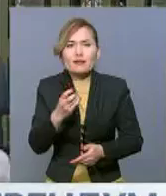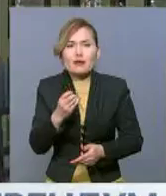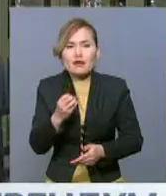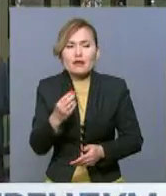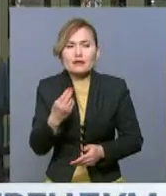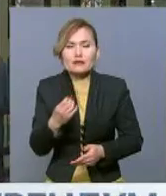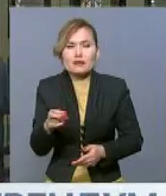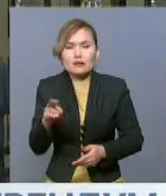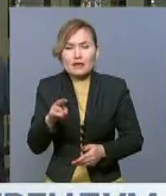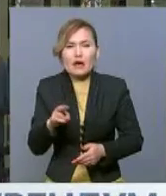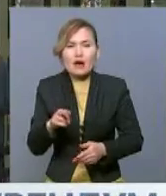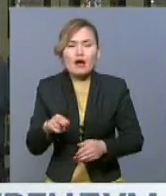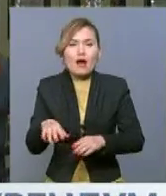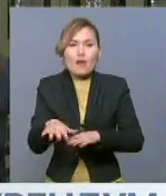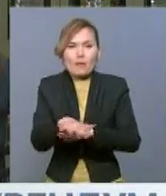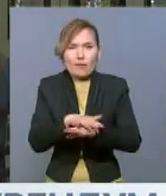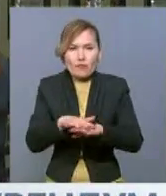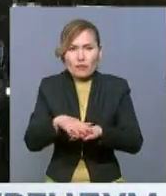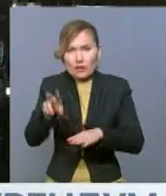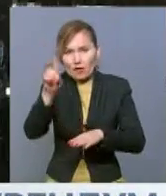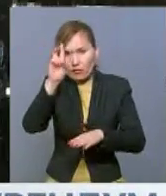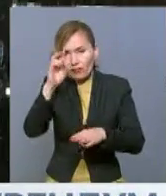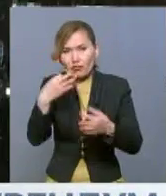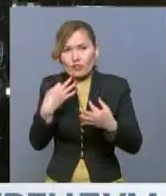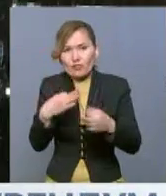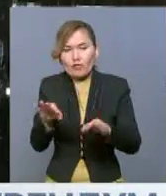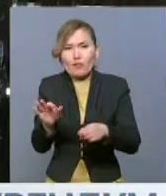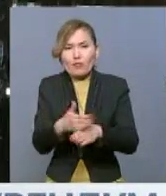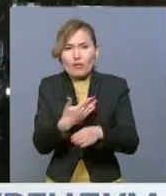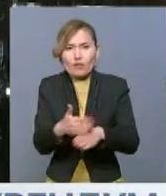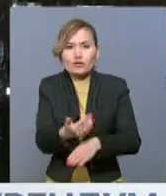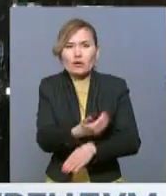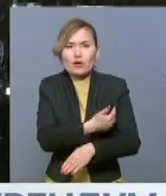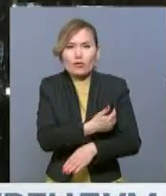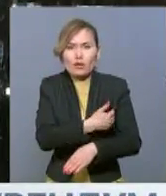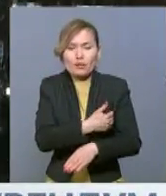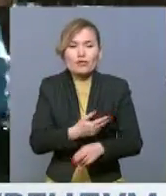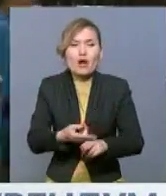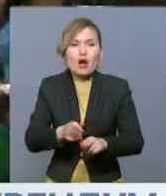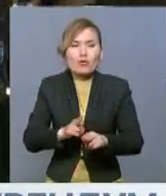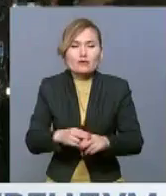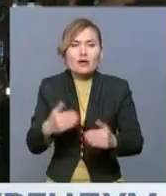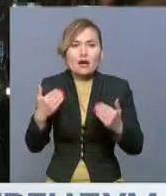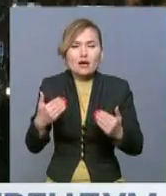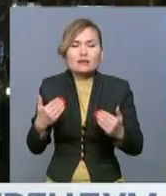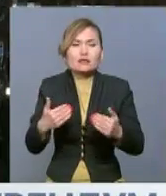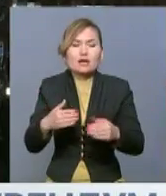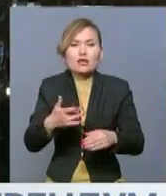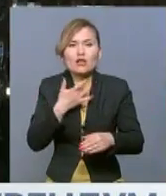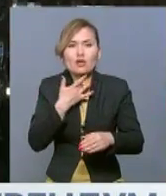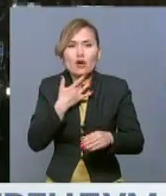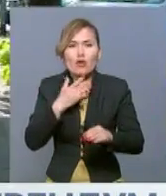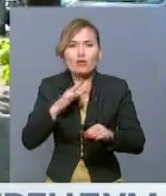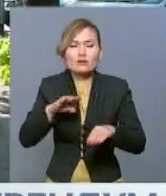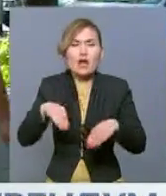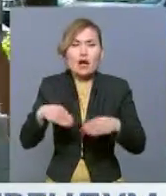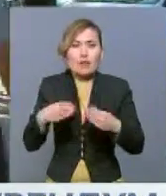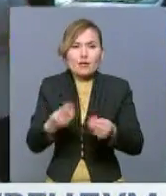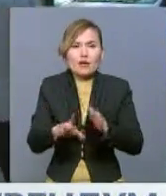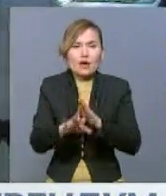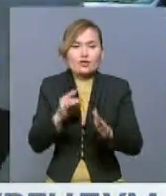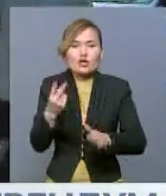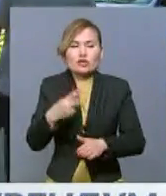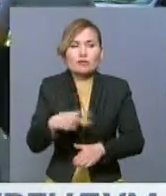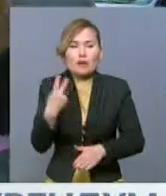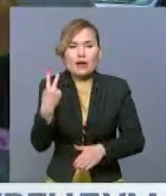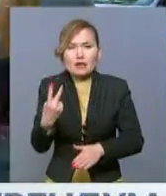осыны көксейді. Қос аймақтың президенттері Марони мен Дзая референдум өтетіні туралы мәлімдеді. Дауыс беру 22